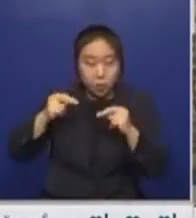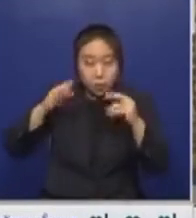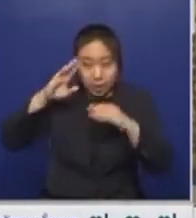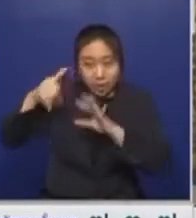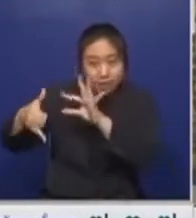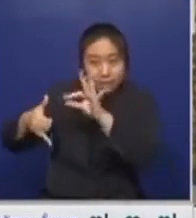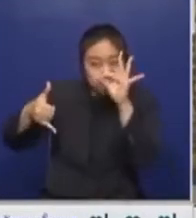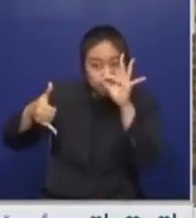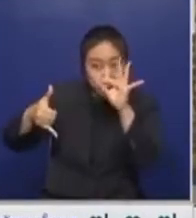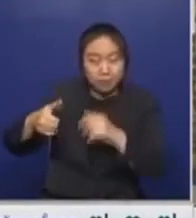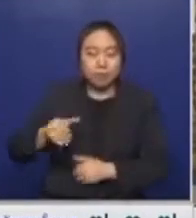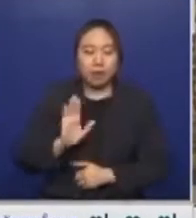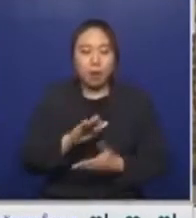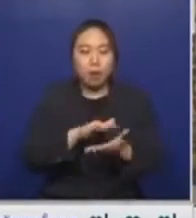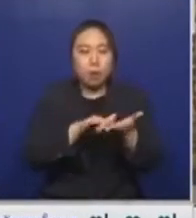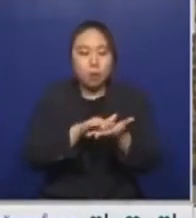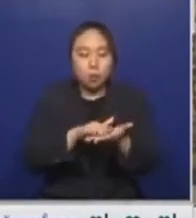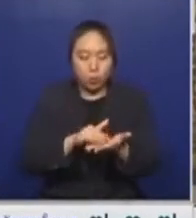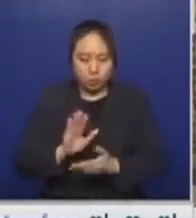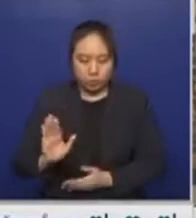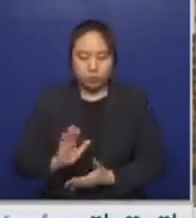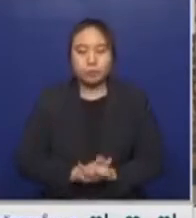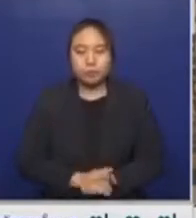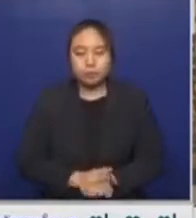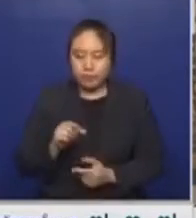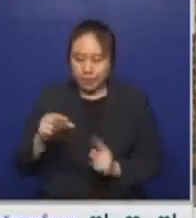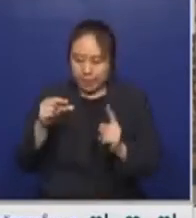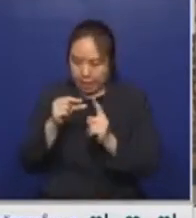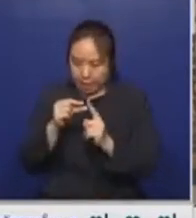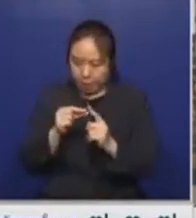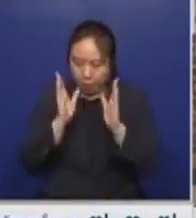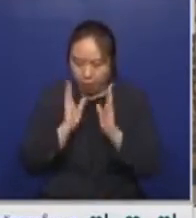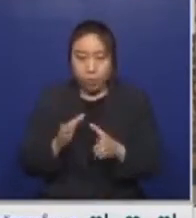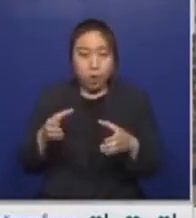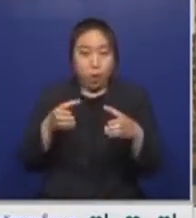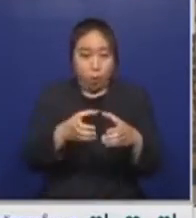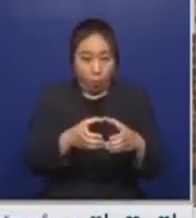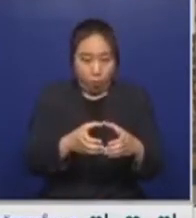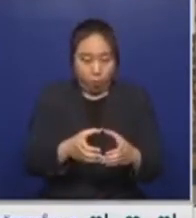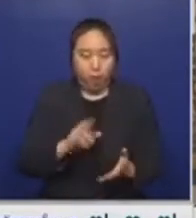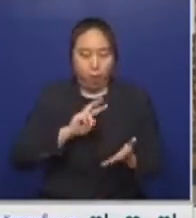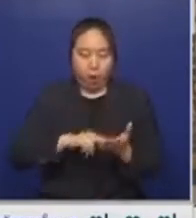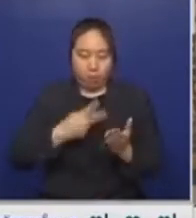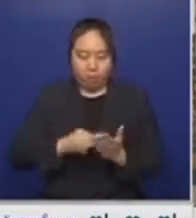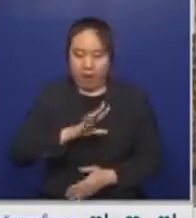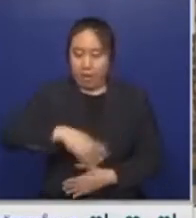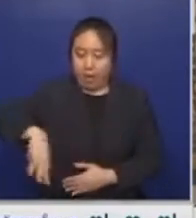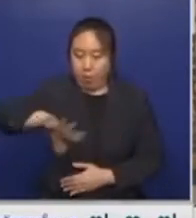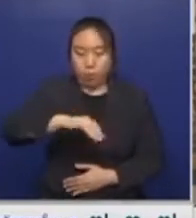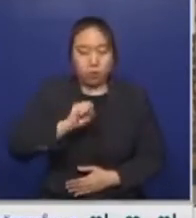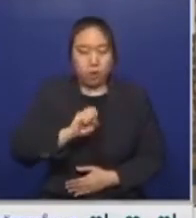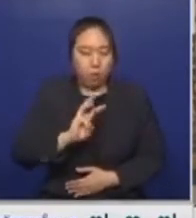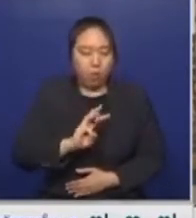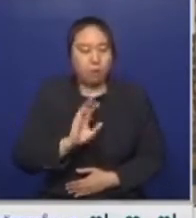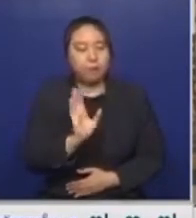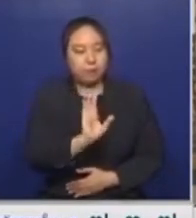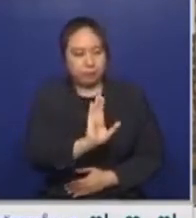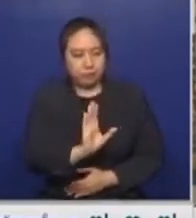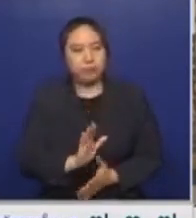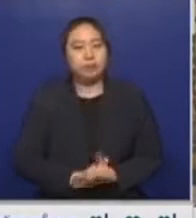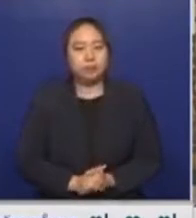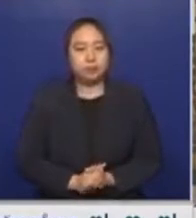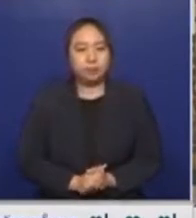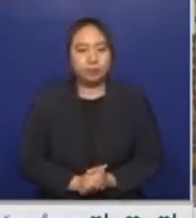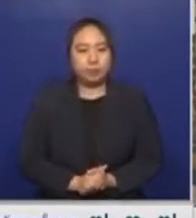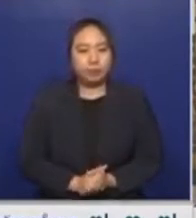ษค่ะ ใช้คำว่ากลุ่มคนเนี่ยเราก็อย่าไปตีความว่ามันหมายถึงสวทั้งหมดนะคือต